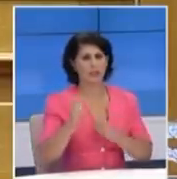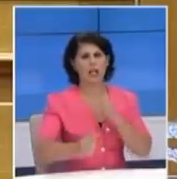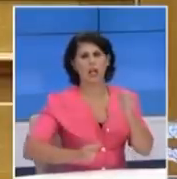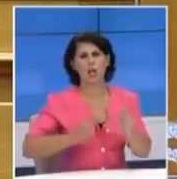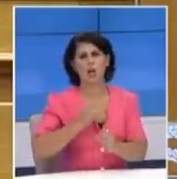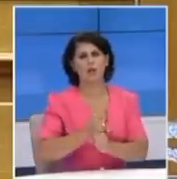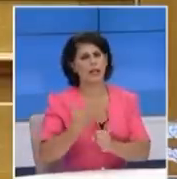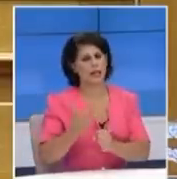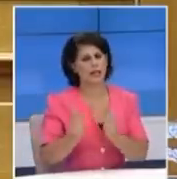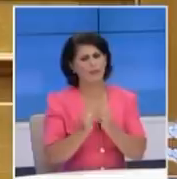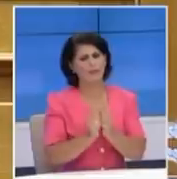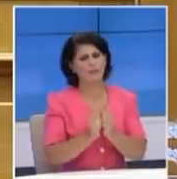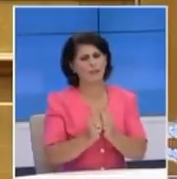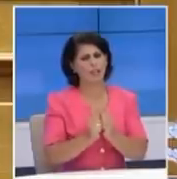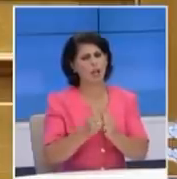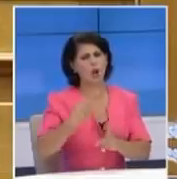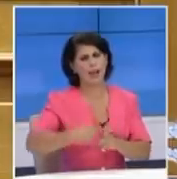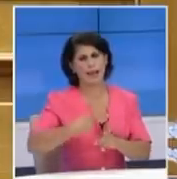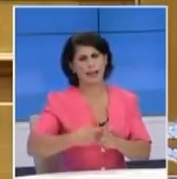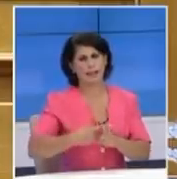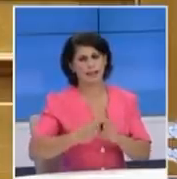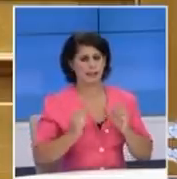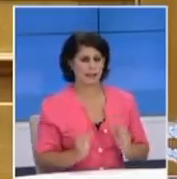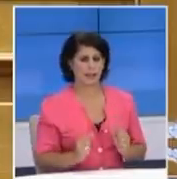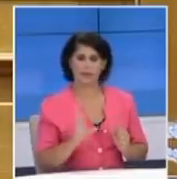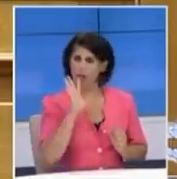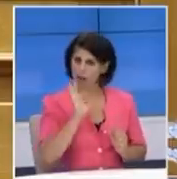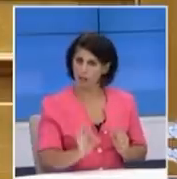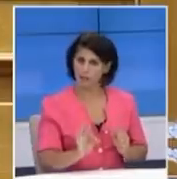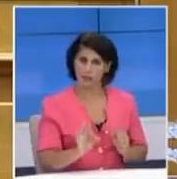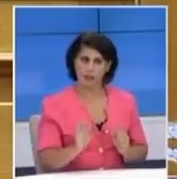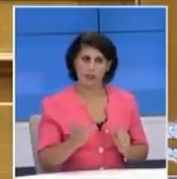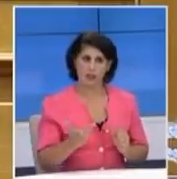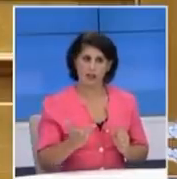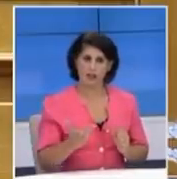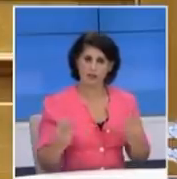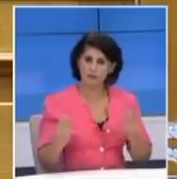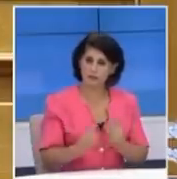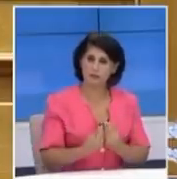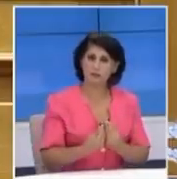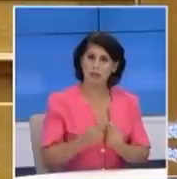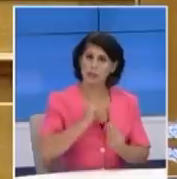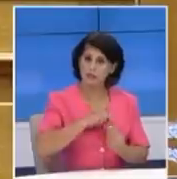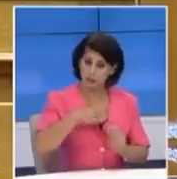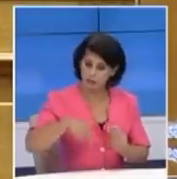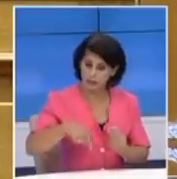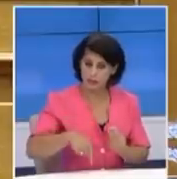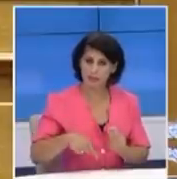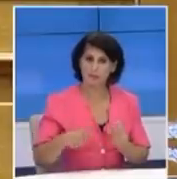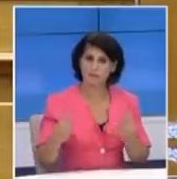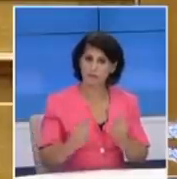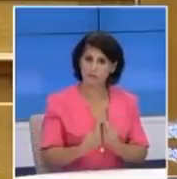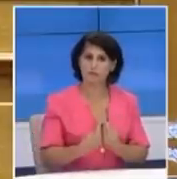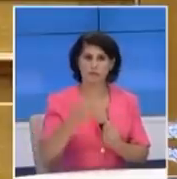αιώνες η Γαλλία έχει μια φιλοελληνική στάση. Είναι αληθές. Αλλά την έχει γιατί συμπλέουν τα συμφέροντά της και σήμερα